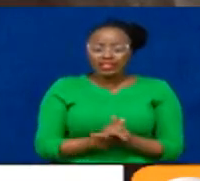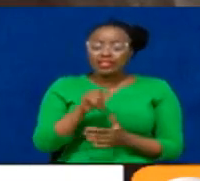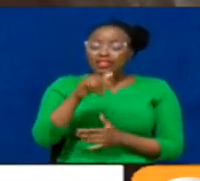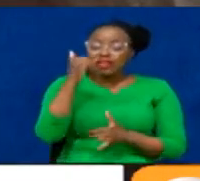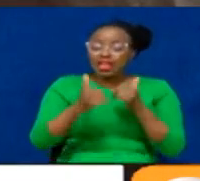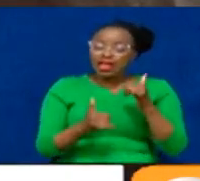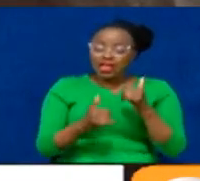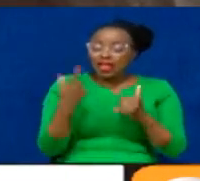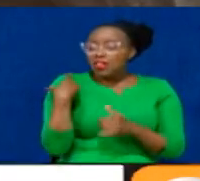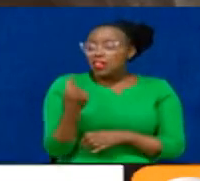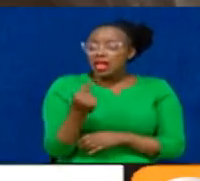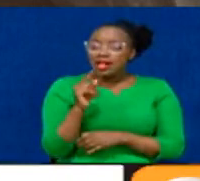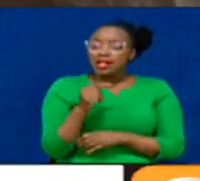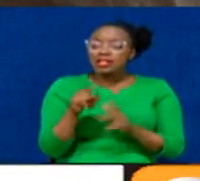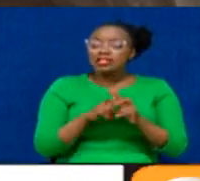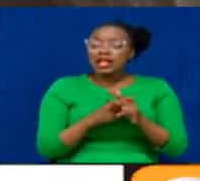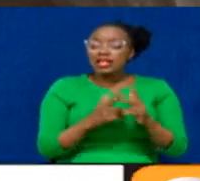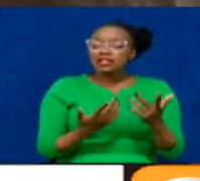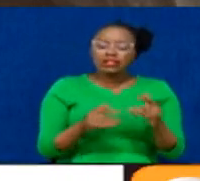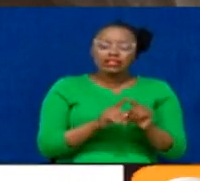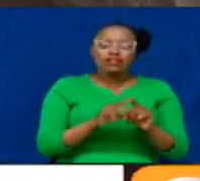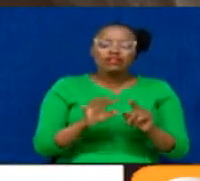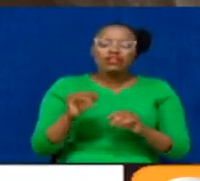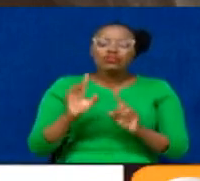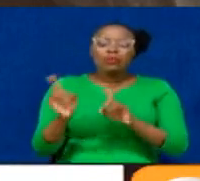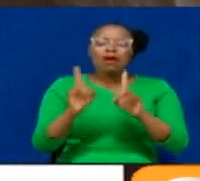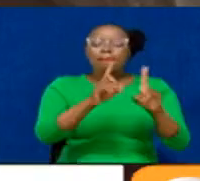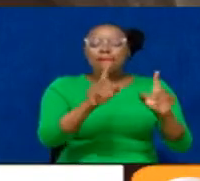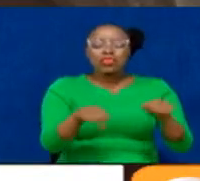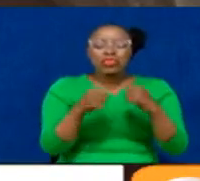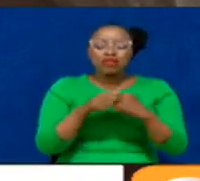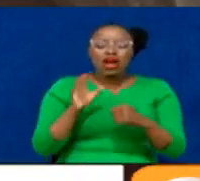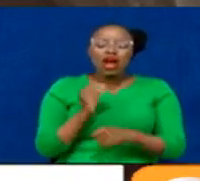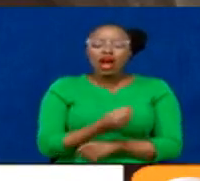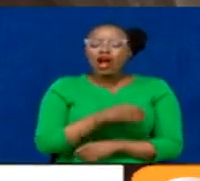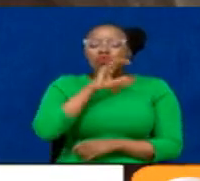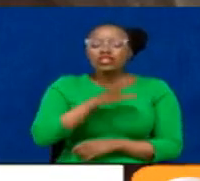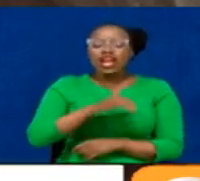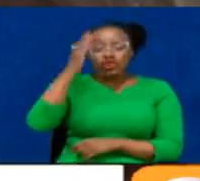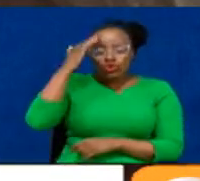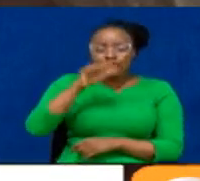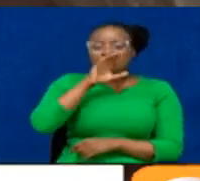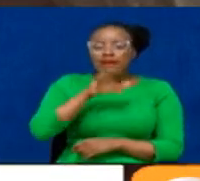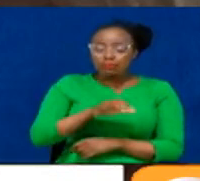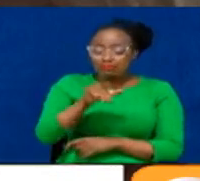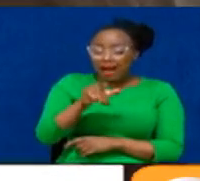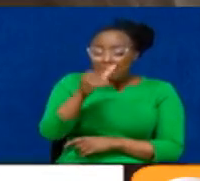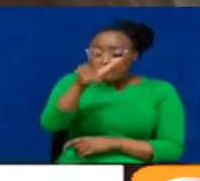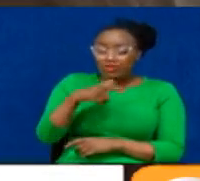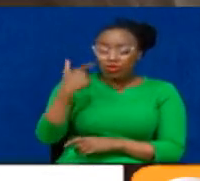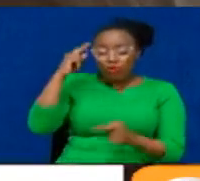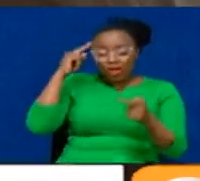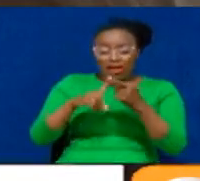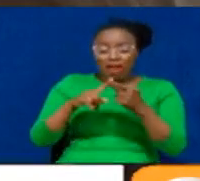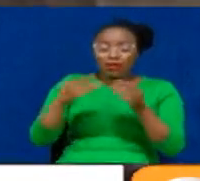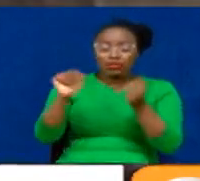Na wa mwisho ameanza kutembea na kutuharibia vijana wetu. Ujue huyo ni mtu akona nia ya